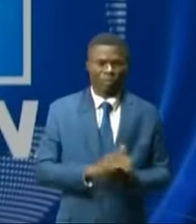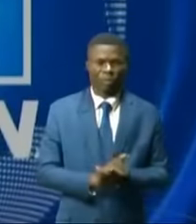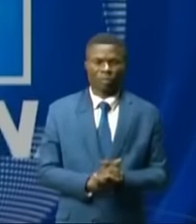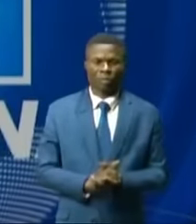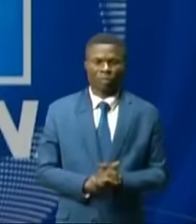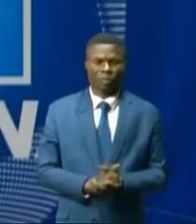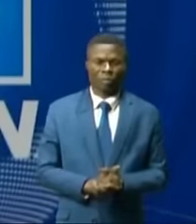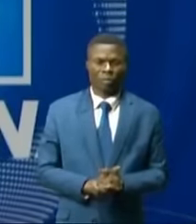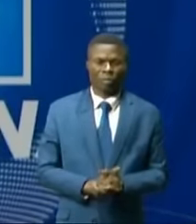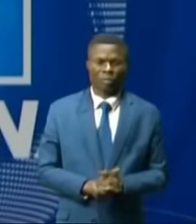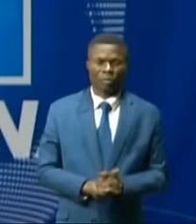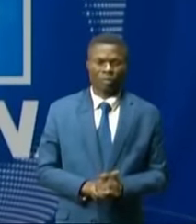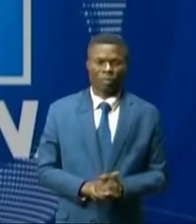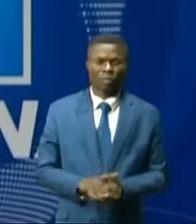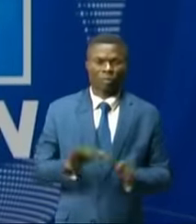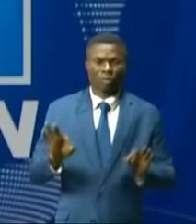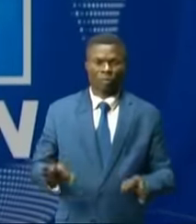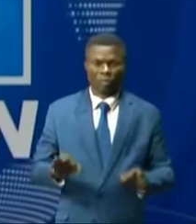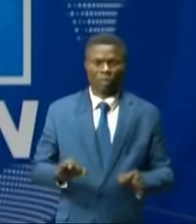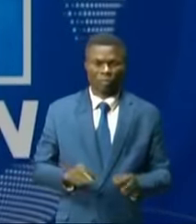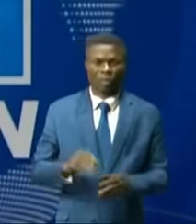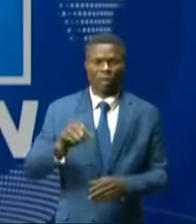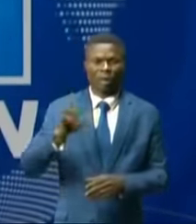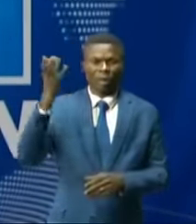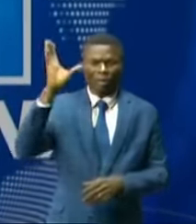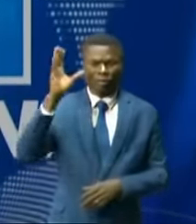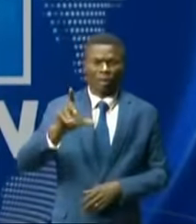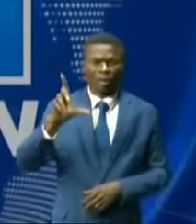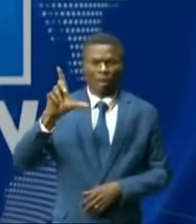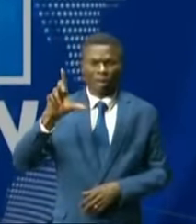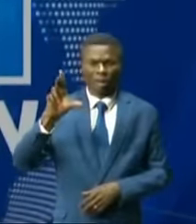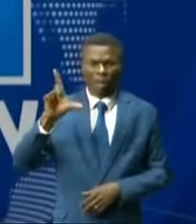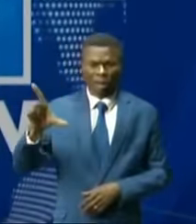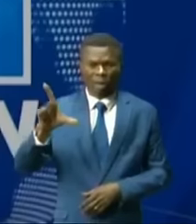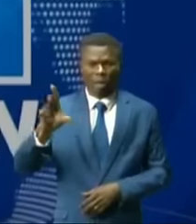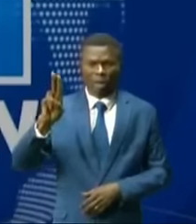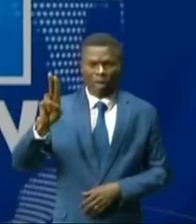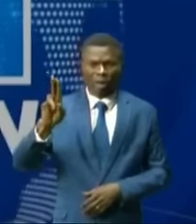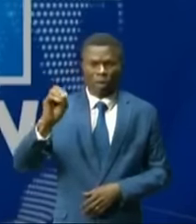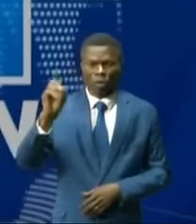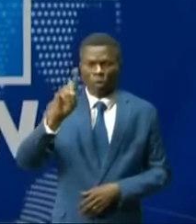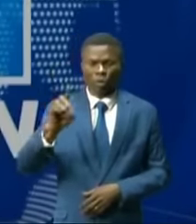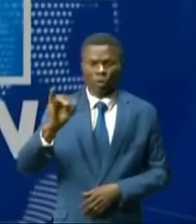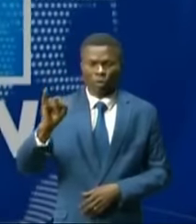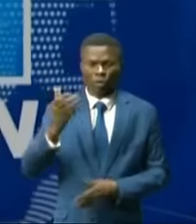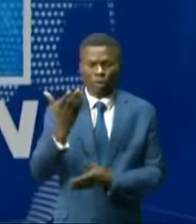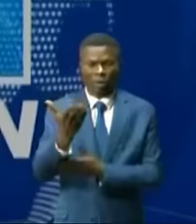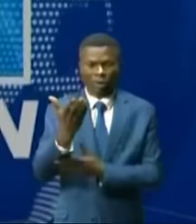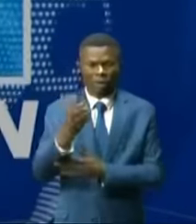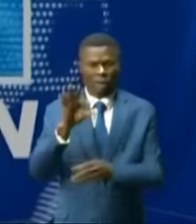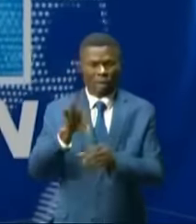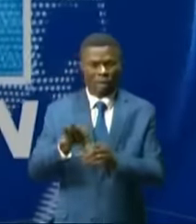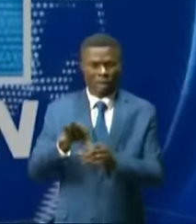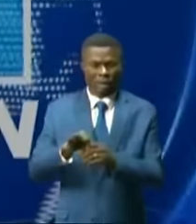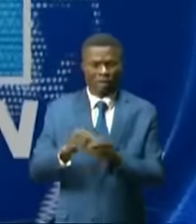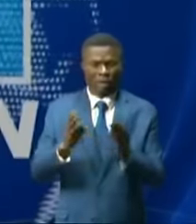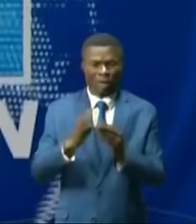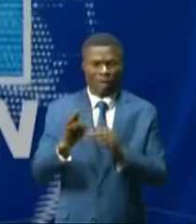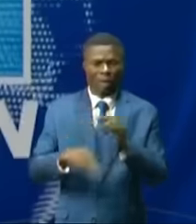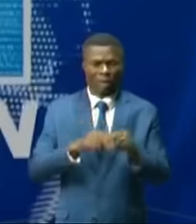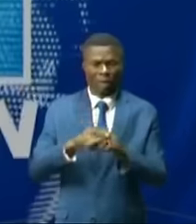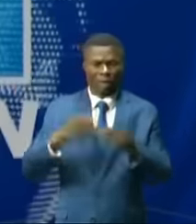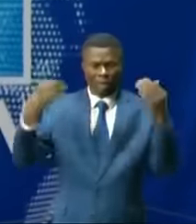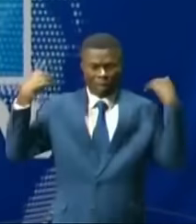Nefertiti Ngoudianza, sur ses terres à Luozi, elle sollicite des voix pour gagner un siège dans la prochaine Assemblée nationale.